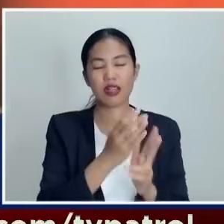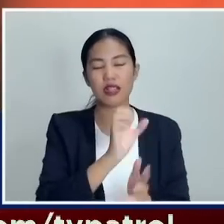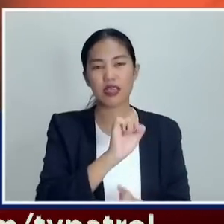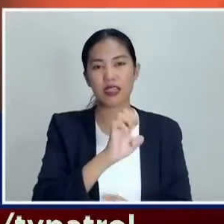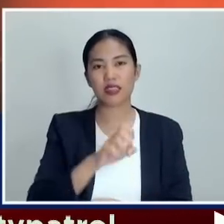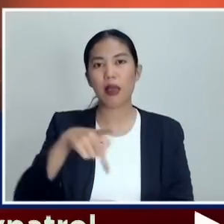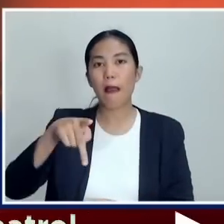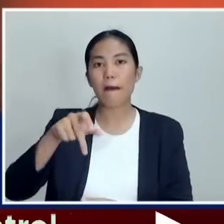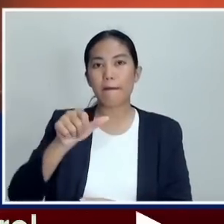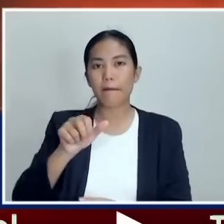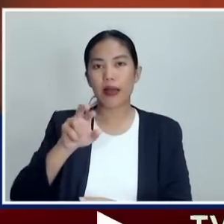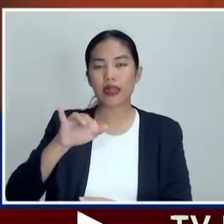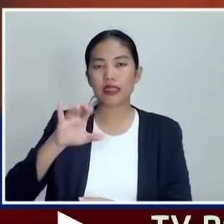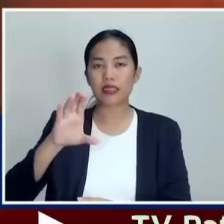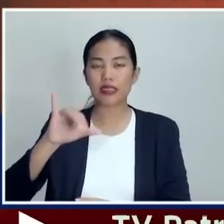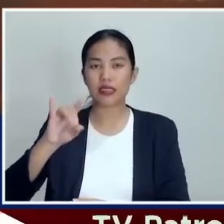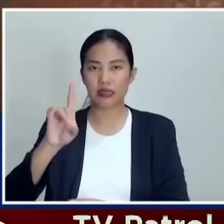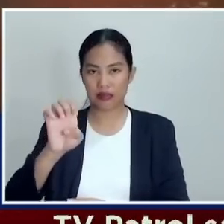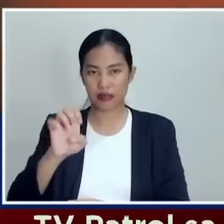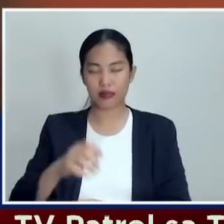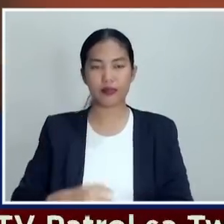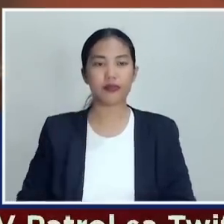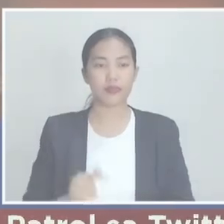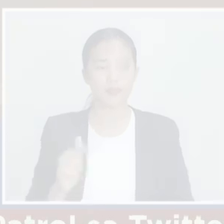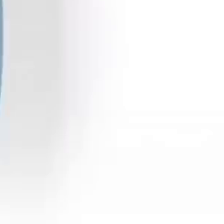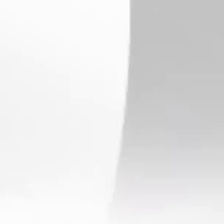Caparas, ABS-CBN News.